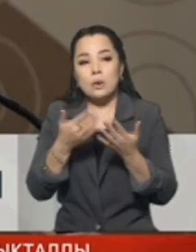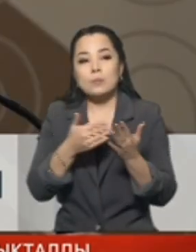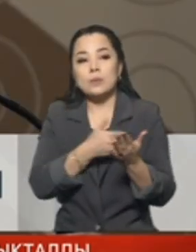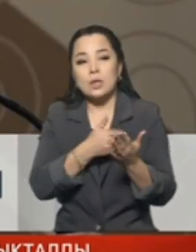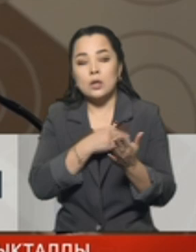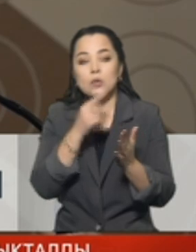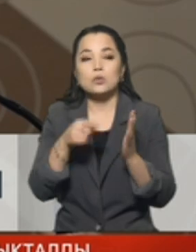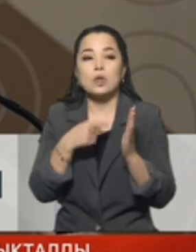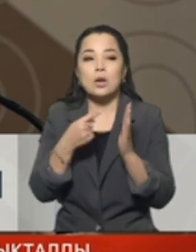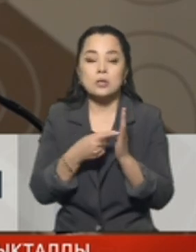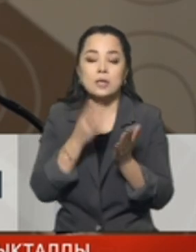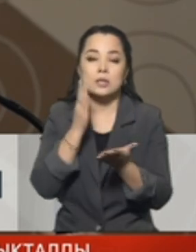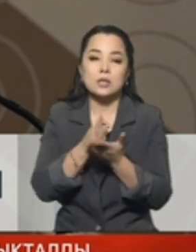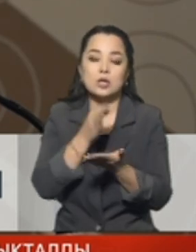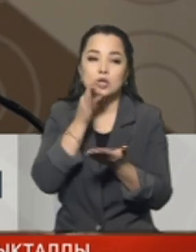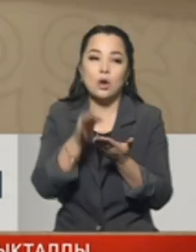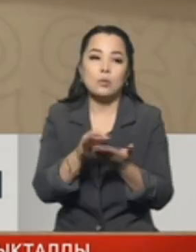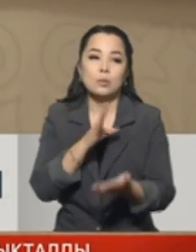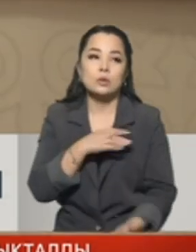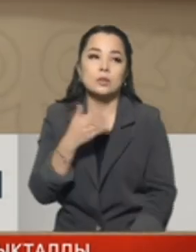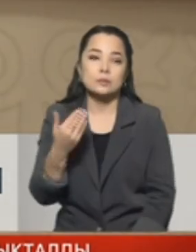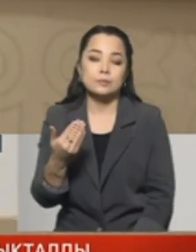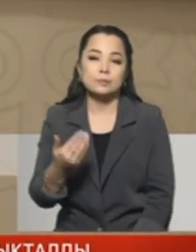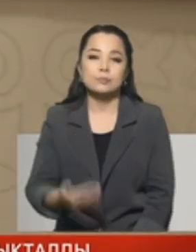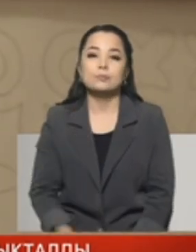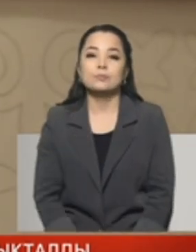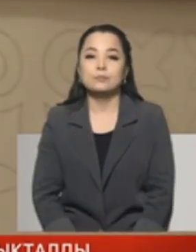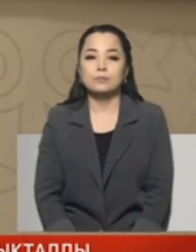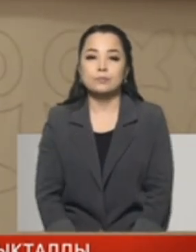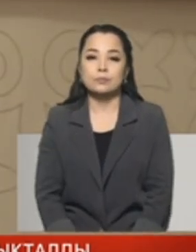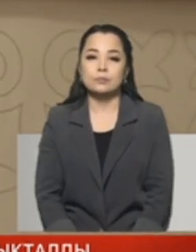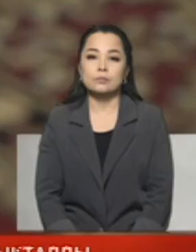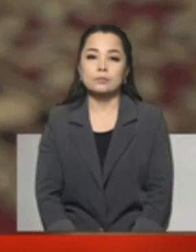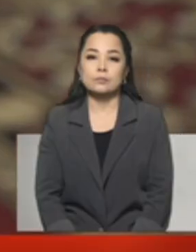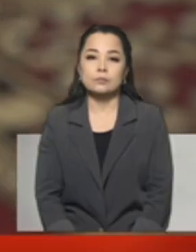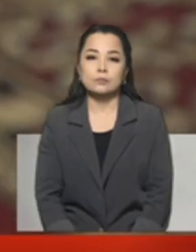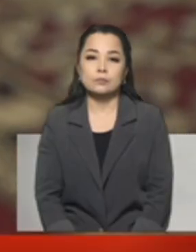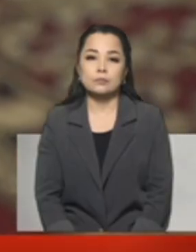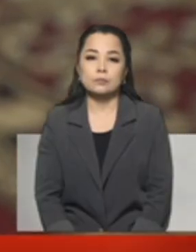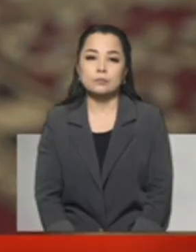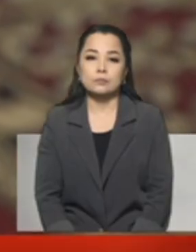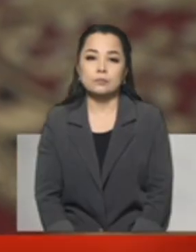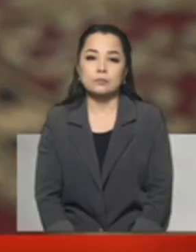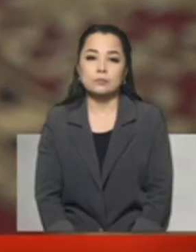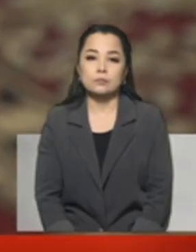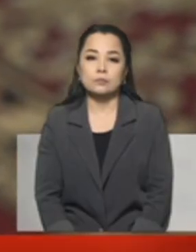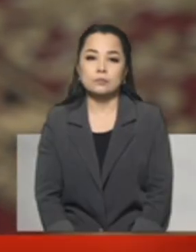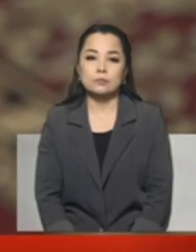тыңдап, сауалдарына тікелей жауап берді. Әділбек Серікұлы, Нұрлыбек Нұрмахан, Қазақстан ұлттық телеарнасы, Қызылорда.